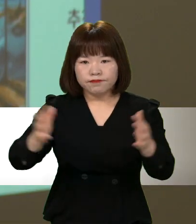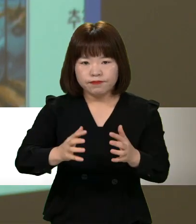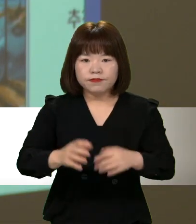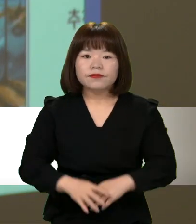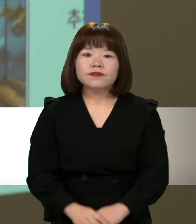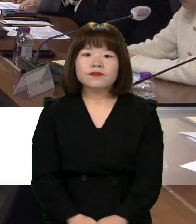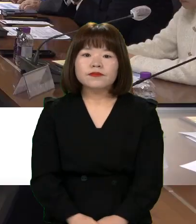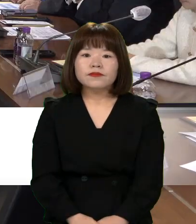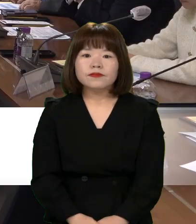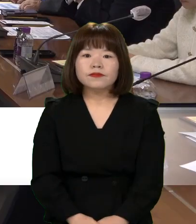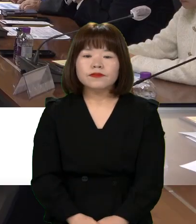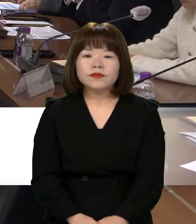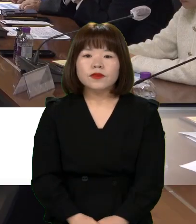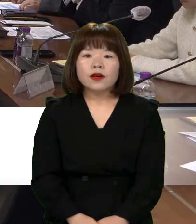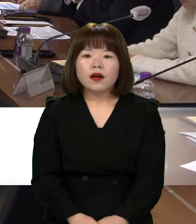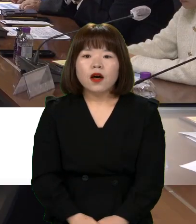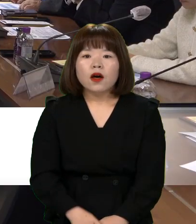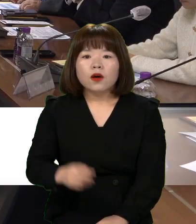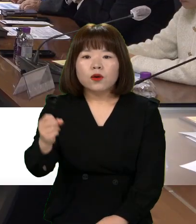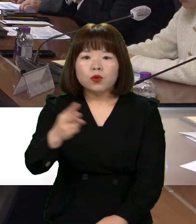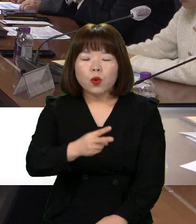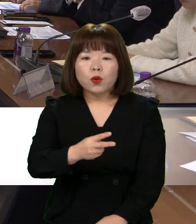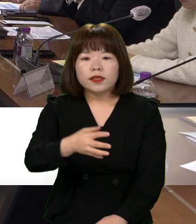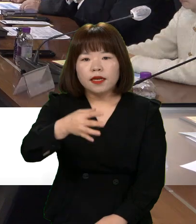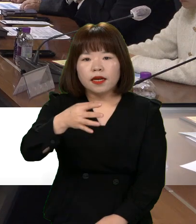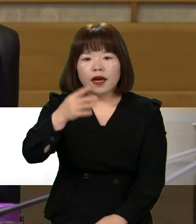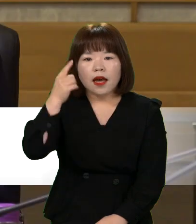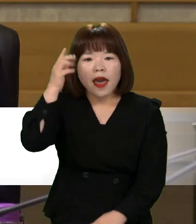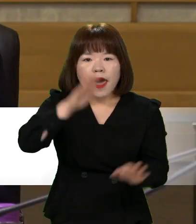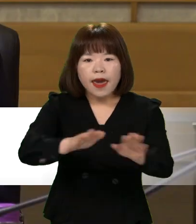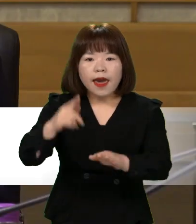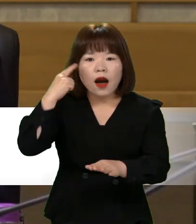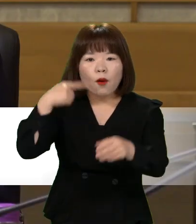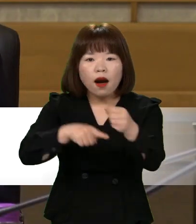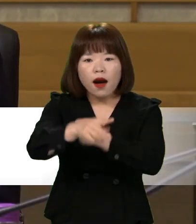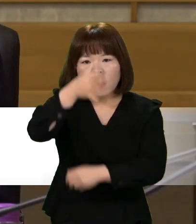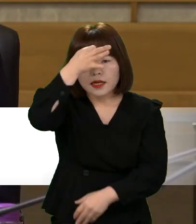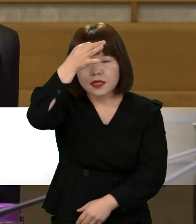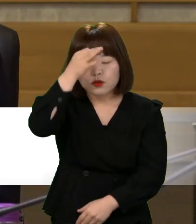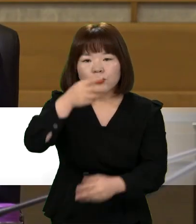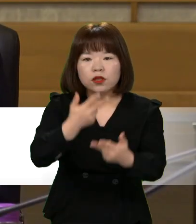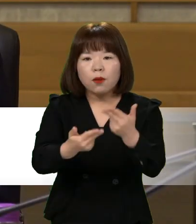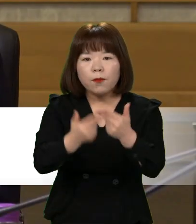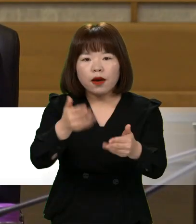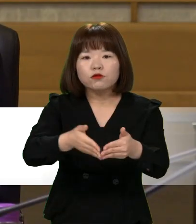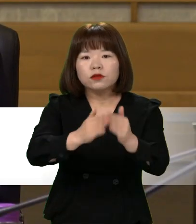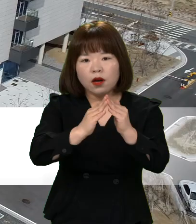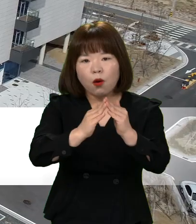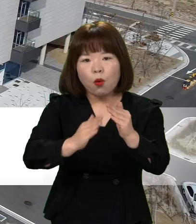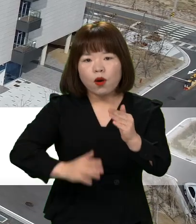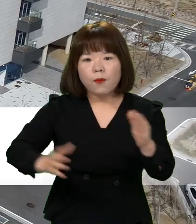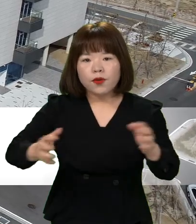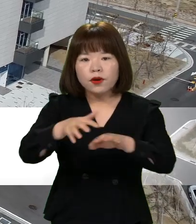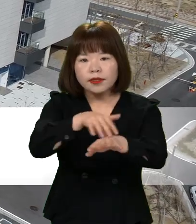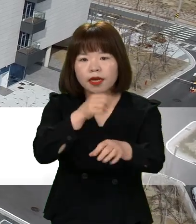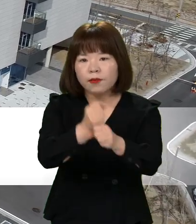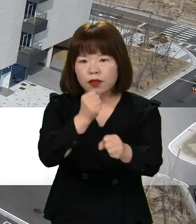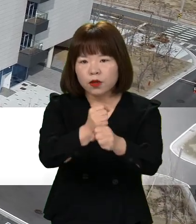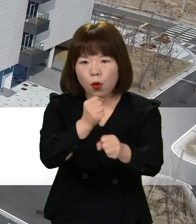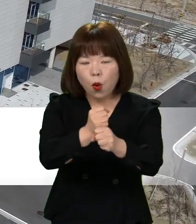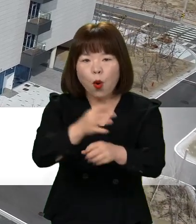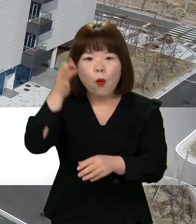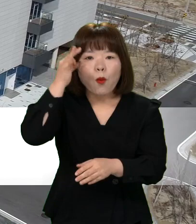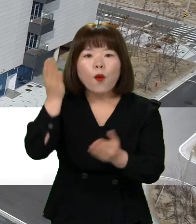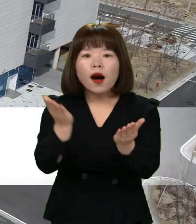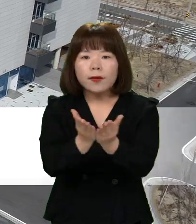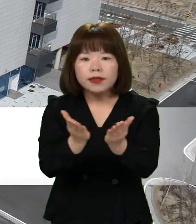적극 협력합니다 아울러 향후 해양 과학 기술 협의체를 구성해 협력 체계를 구축하고 차별화된 포항